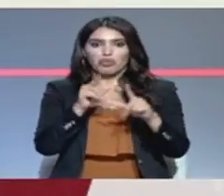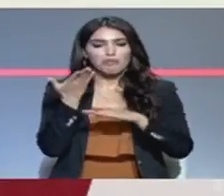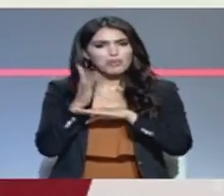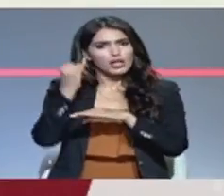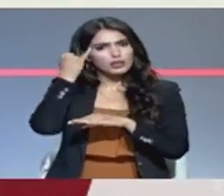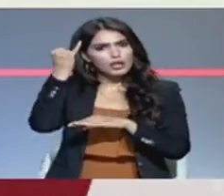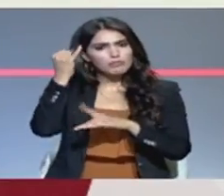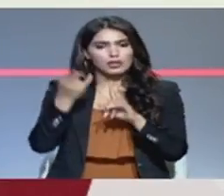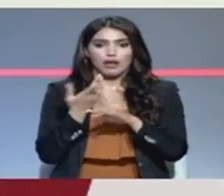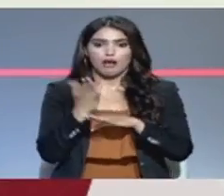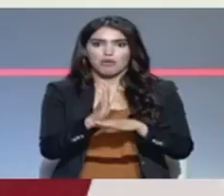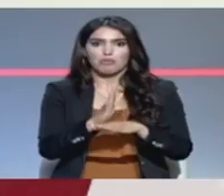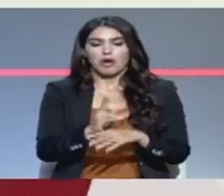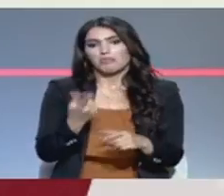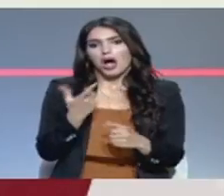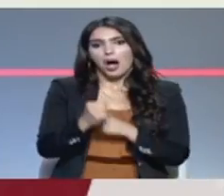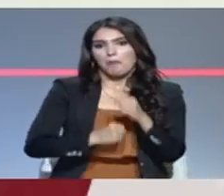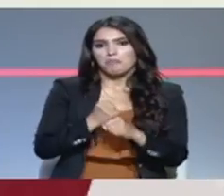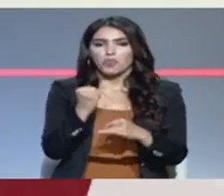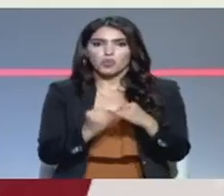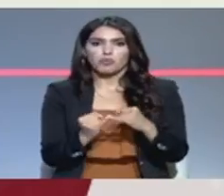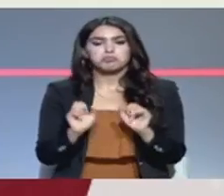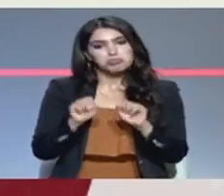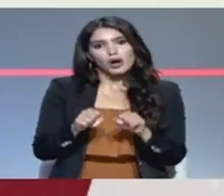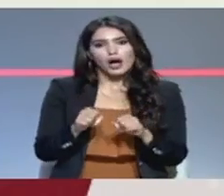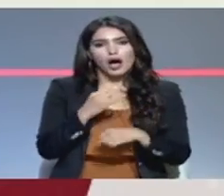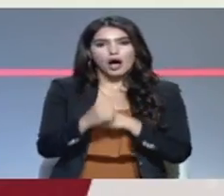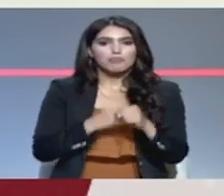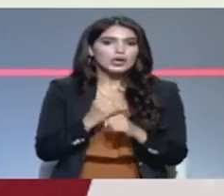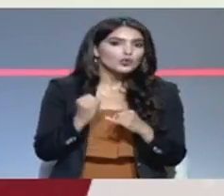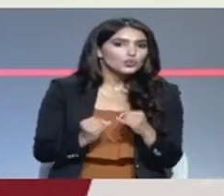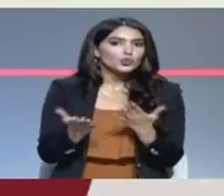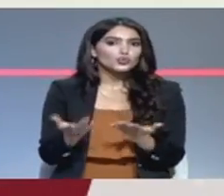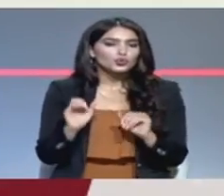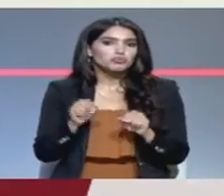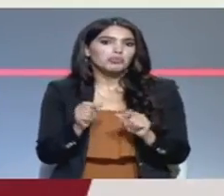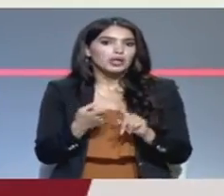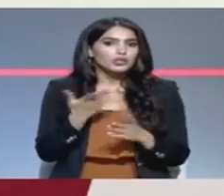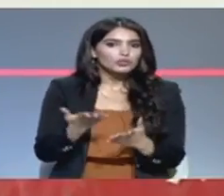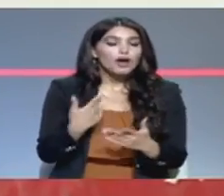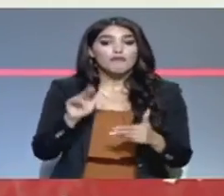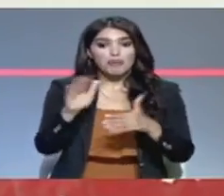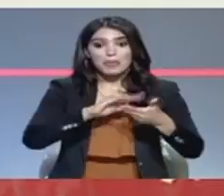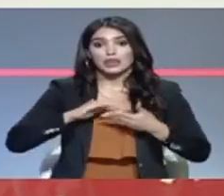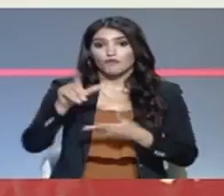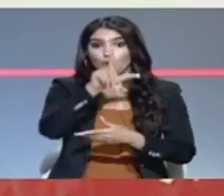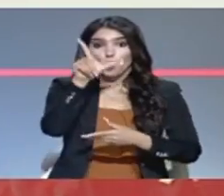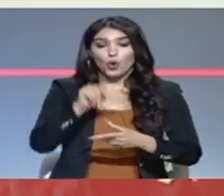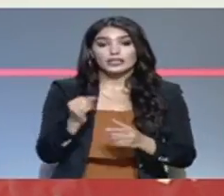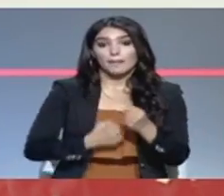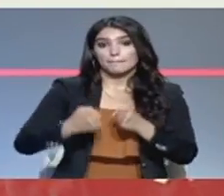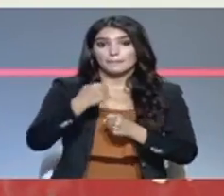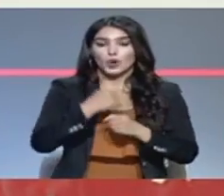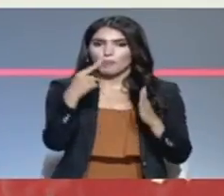خارطة الطريق لسنة أو لسنة ونصف، يمكن تصلح تكون التقاء وطني حولها، يمكن يكون ثم اتفاق وطني على إنجاز